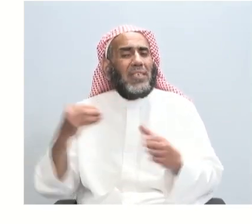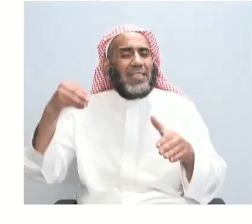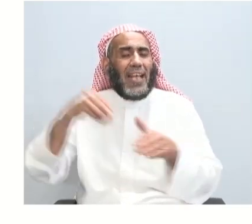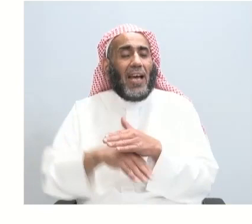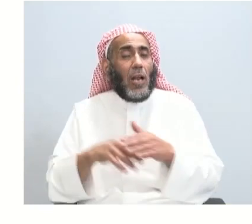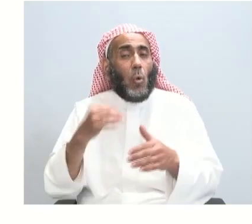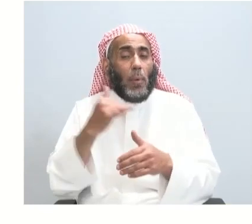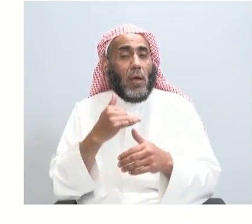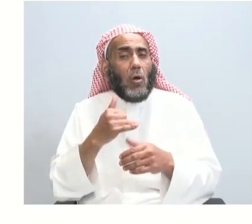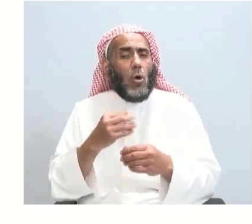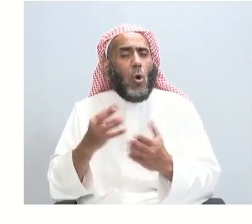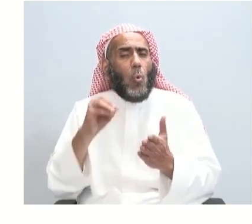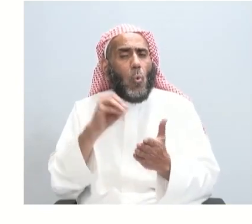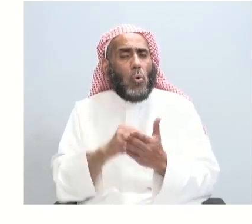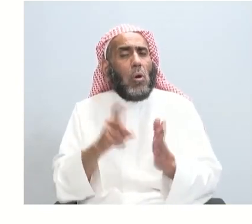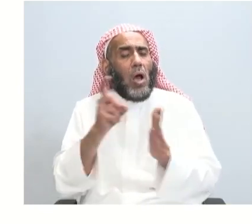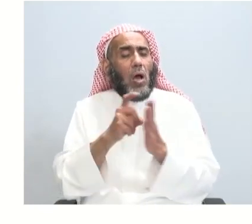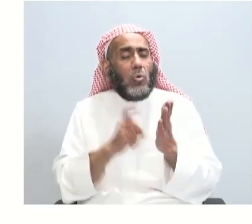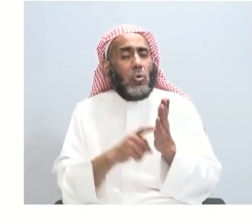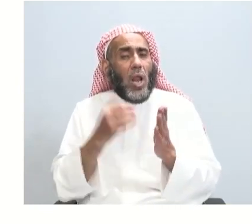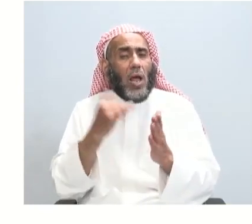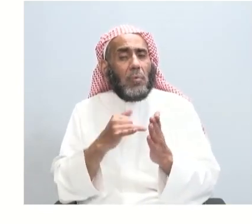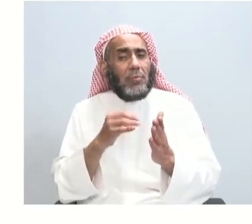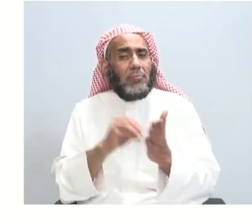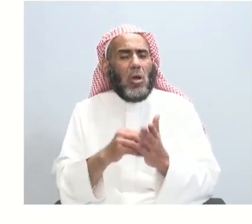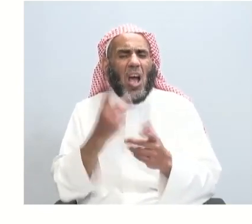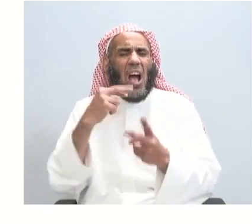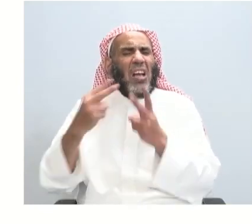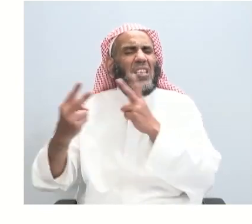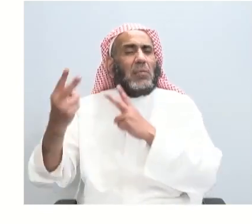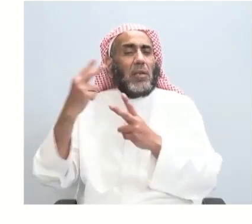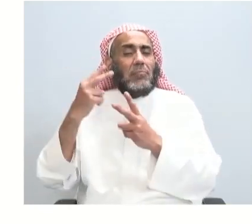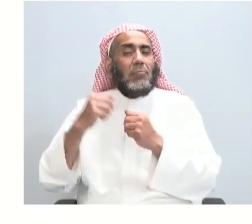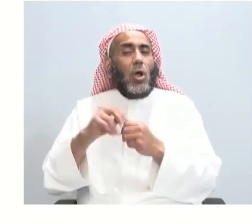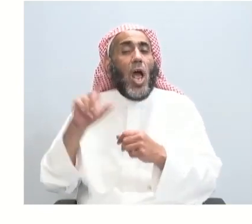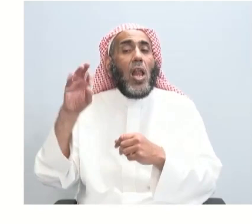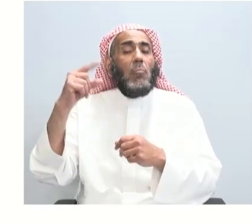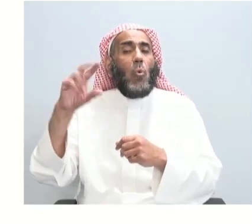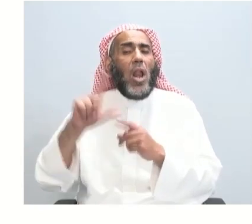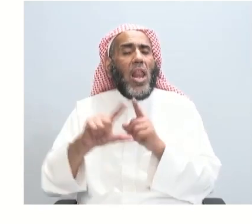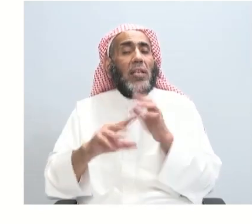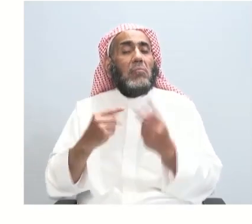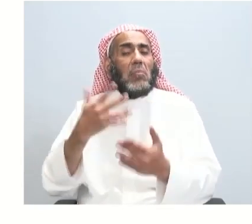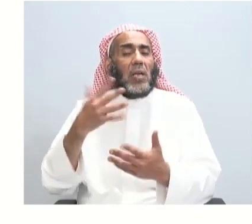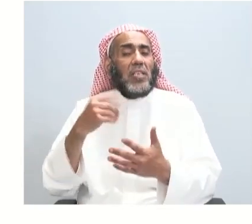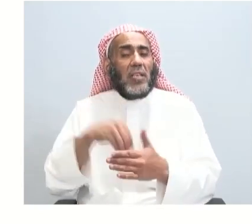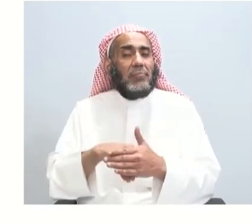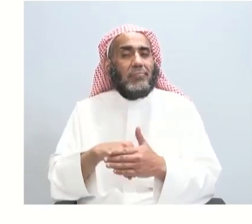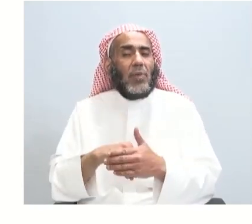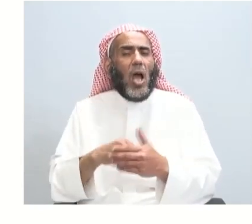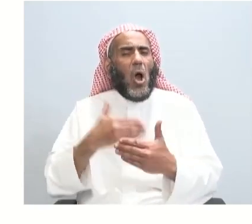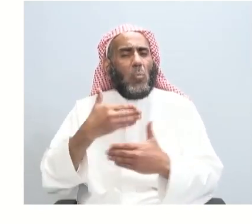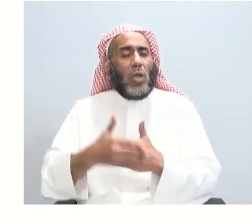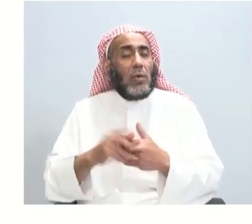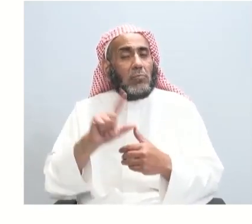العربية وأخذ عليه قانون عربي قديما والمولد حديث أو